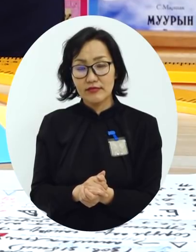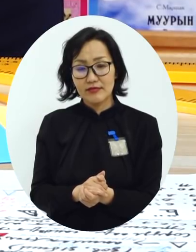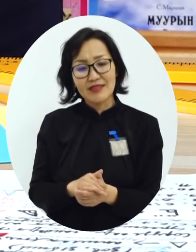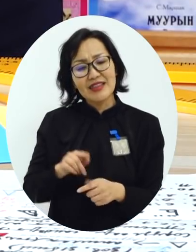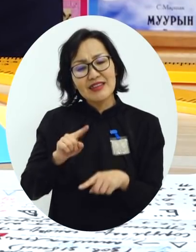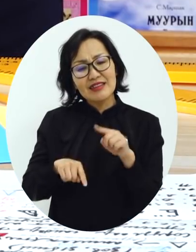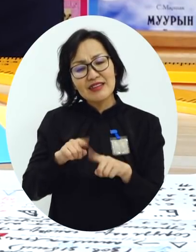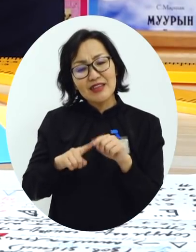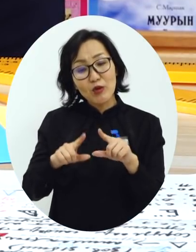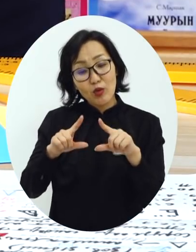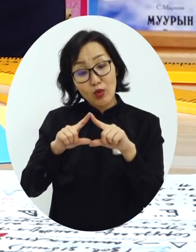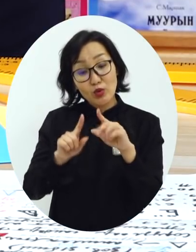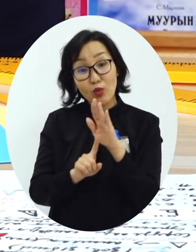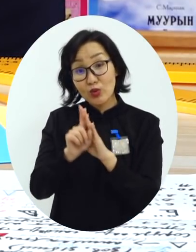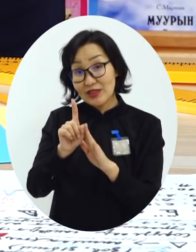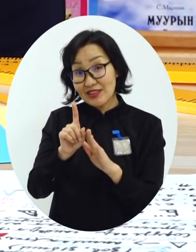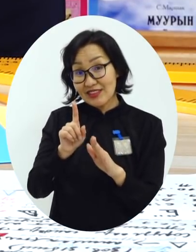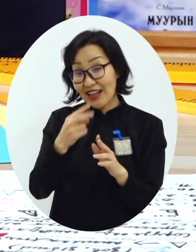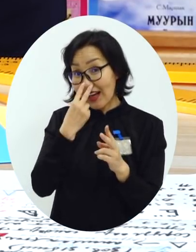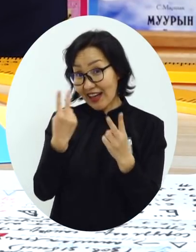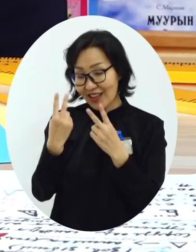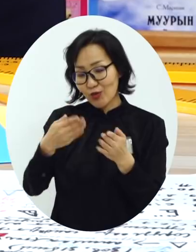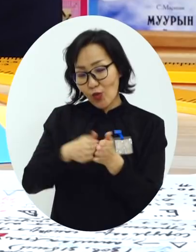За энэгээр ямар гурвалж үүснэ бүгдээрээ харыг нуглаад.